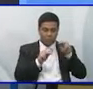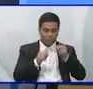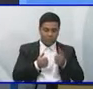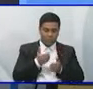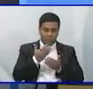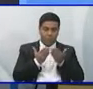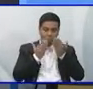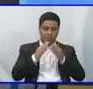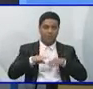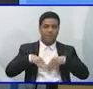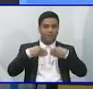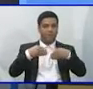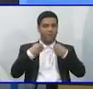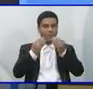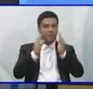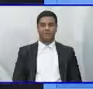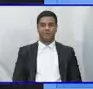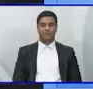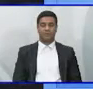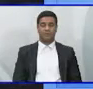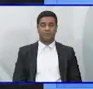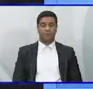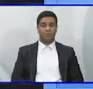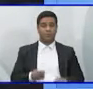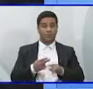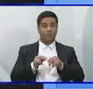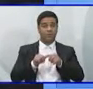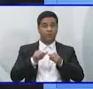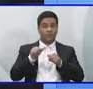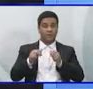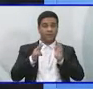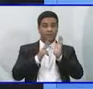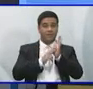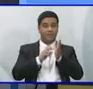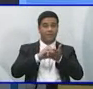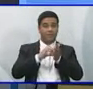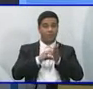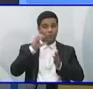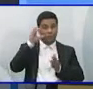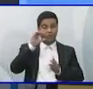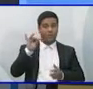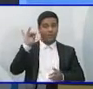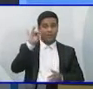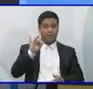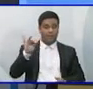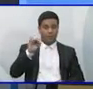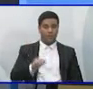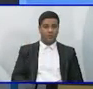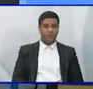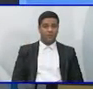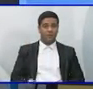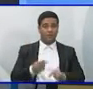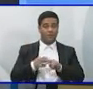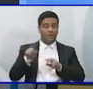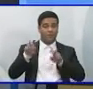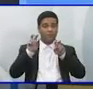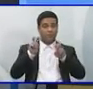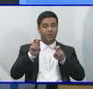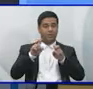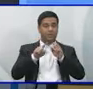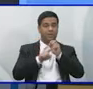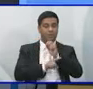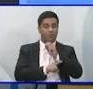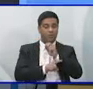topib o'qishingizni tavsiya qilaman. Bundan tashqari 8-sinf O'zbekiston tarixida ushbu